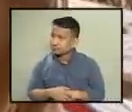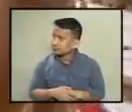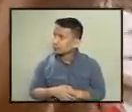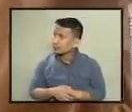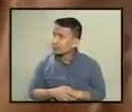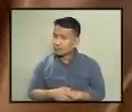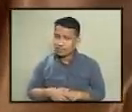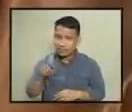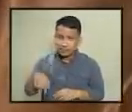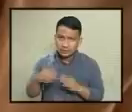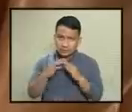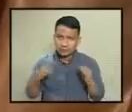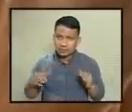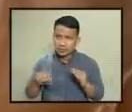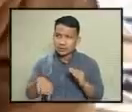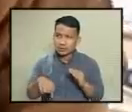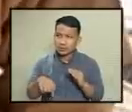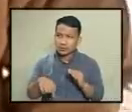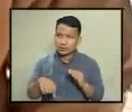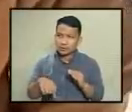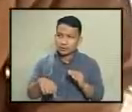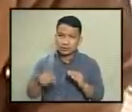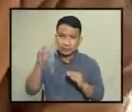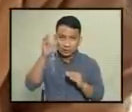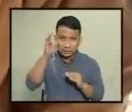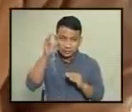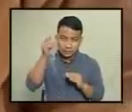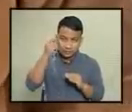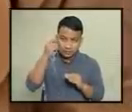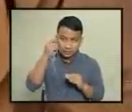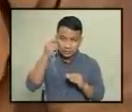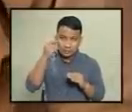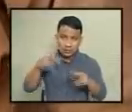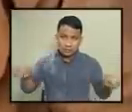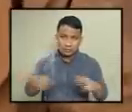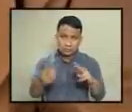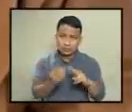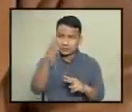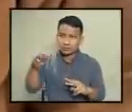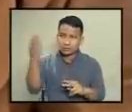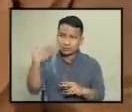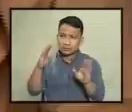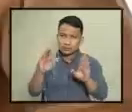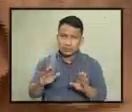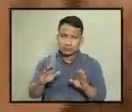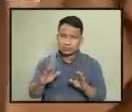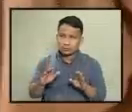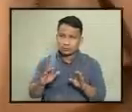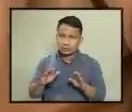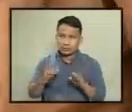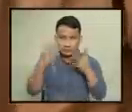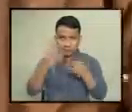Tanaw na tanaw mula sa bahay ni Talisay Vice Mayor Charlie Natanauan ang Bulkang Taal. Pero noong Linggo, nagdesisyon na siyang